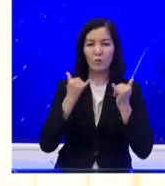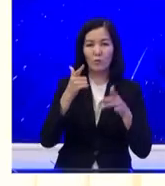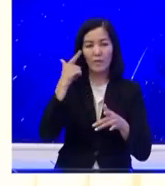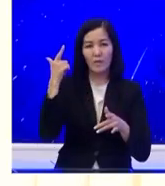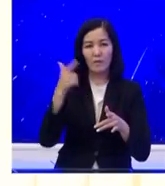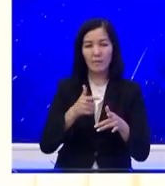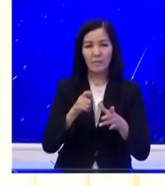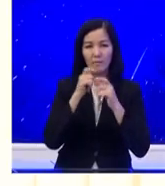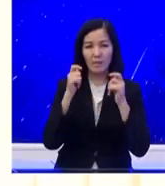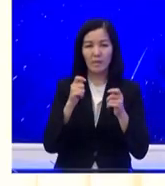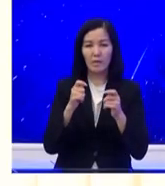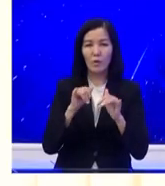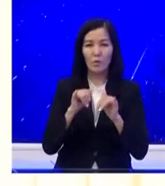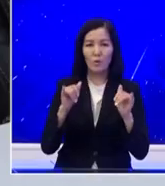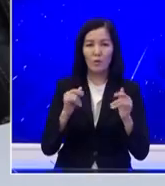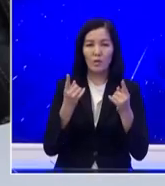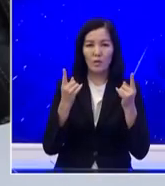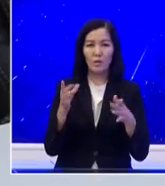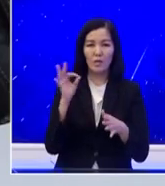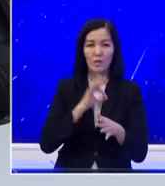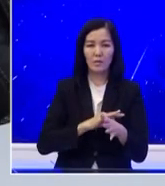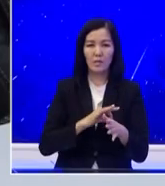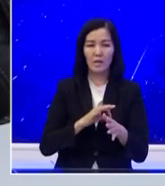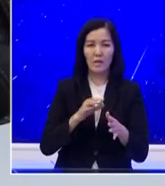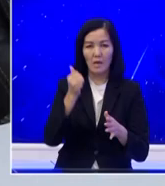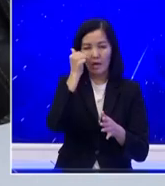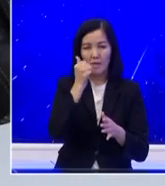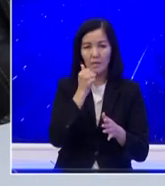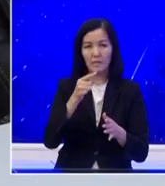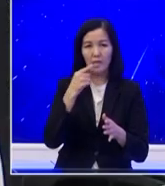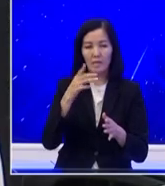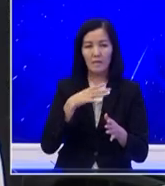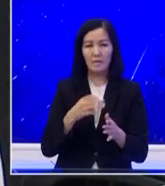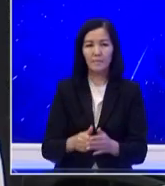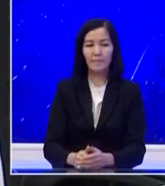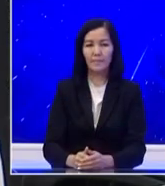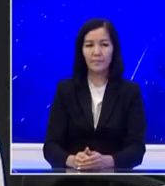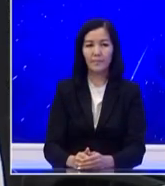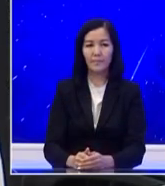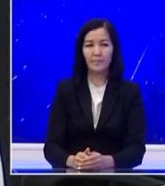грамотасы берілді. Өңірдің өркендеуге сіңірген еңбегіне алғыс айтылды.